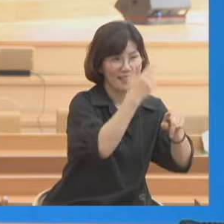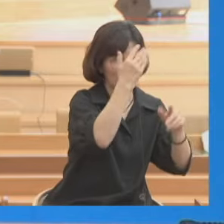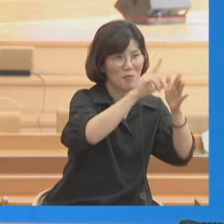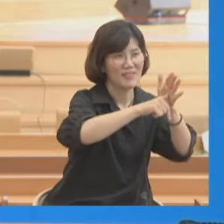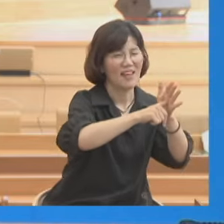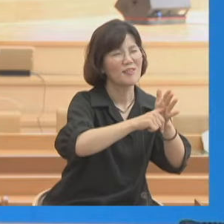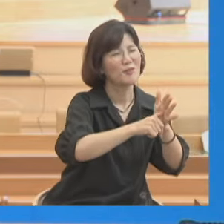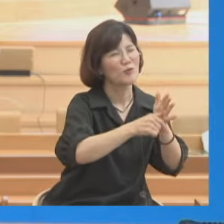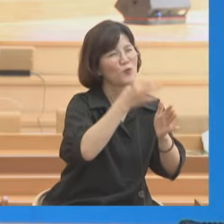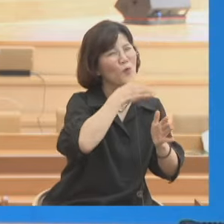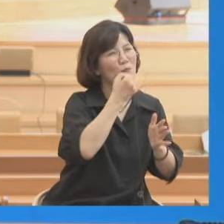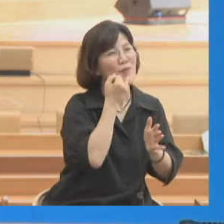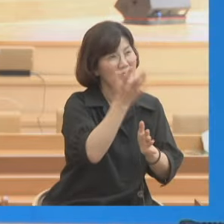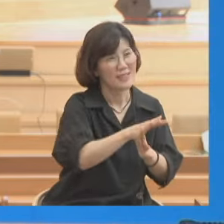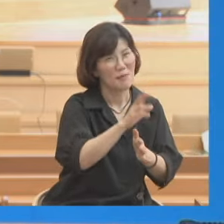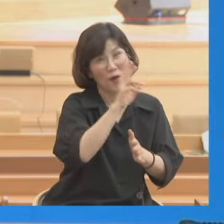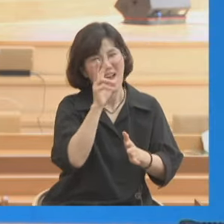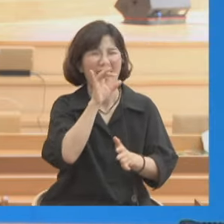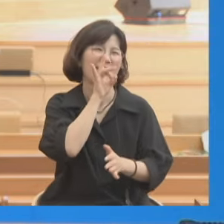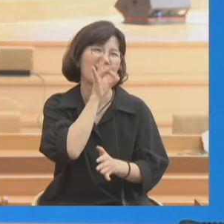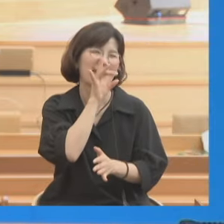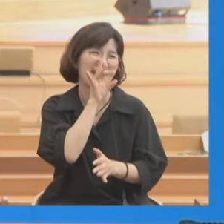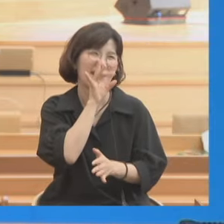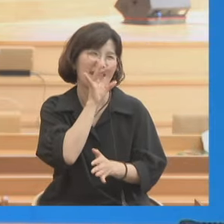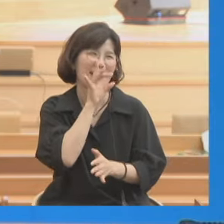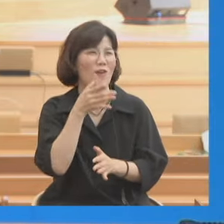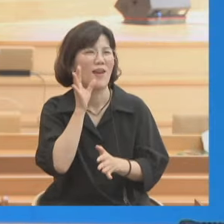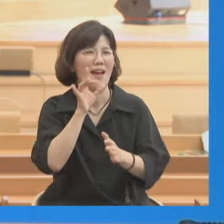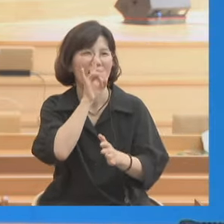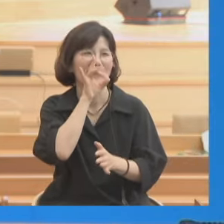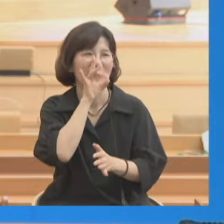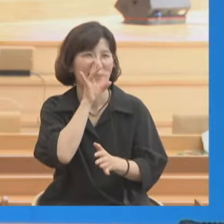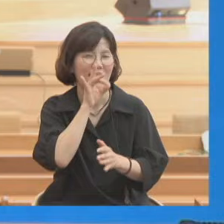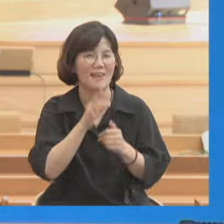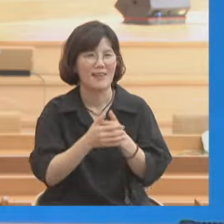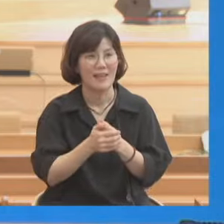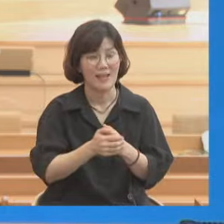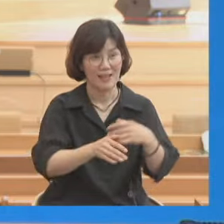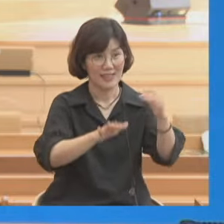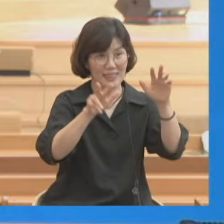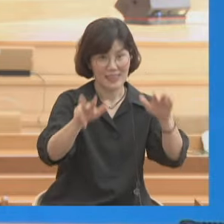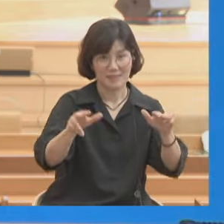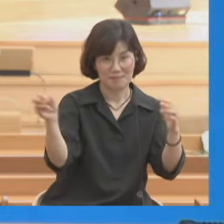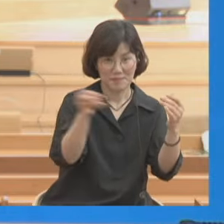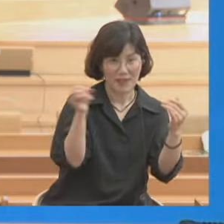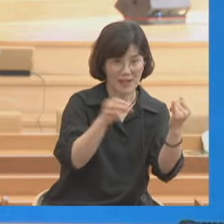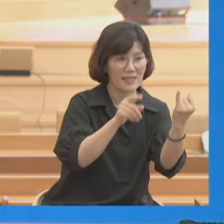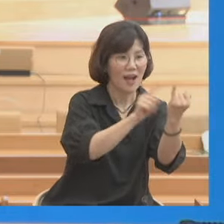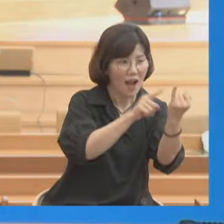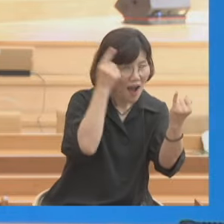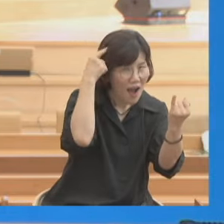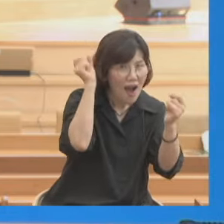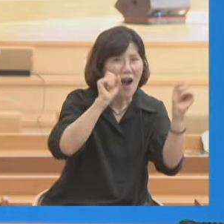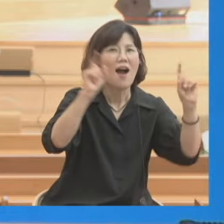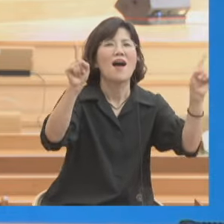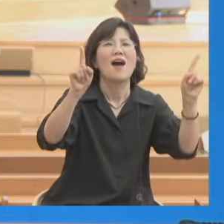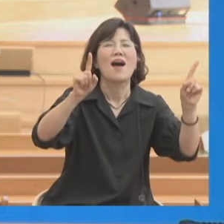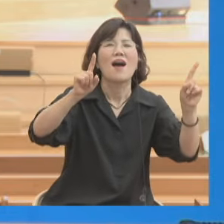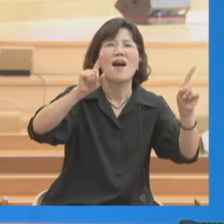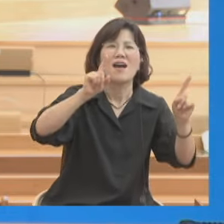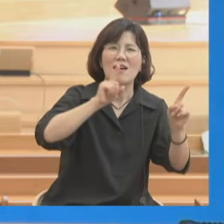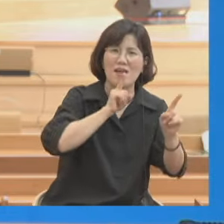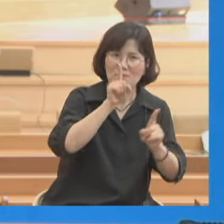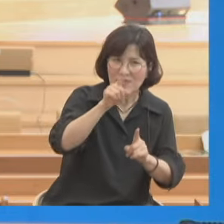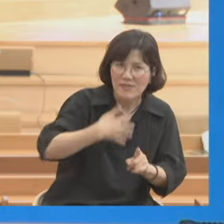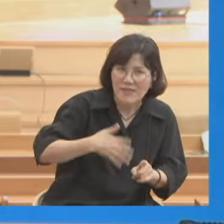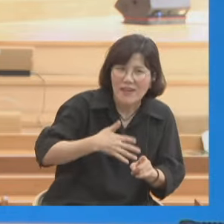여인이 다행스럽게도 정신을 차려, 이제 이 여인이 정신을 차리고 뭐가 더 소중한지를 알고 대화의